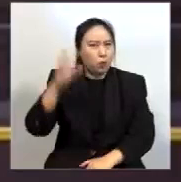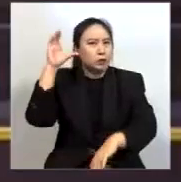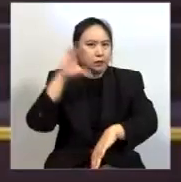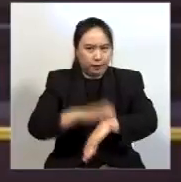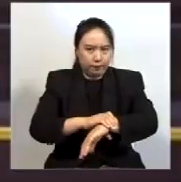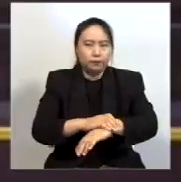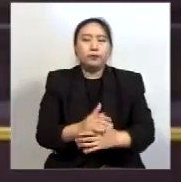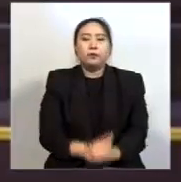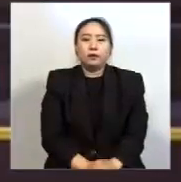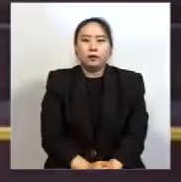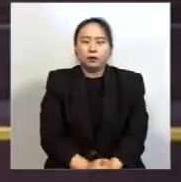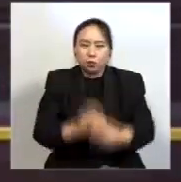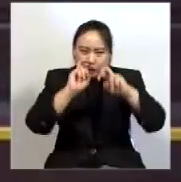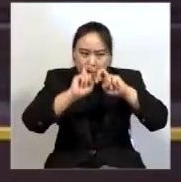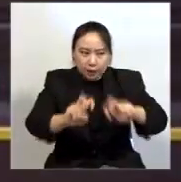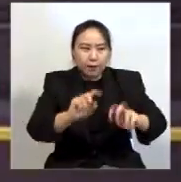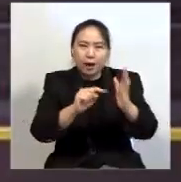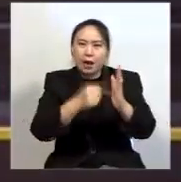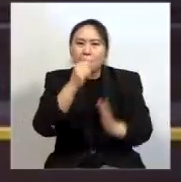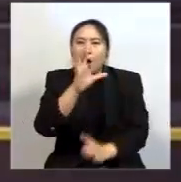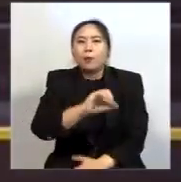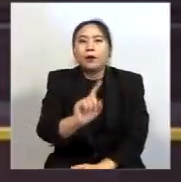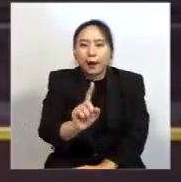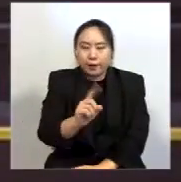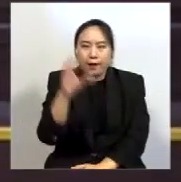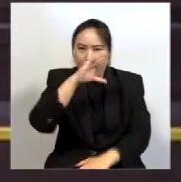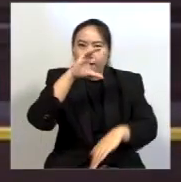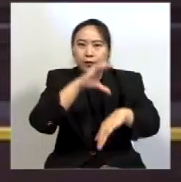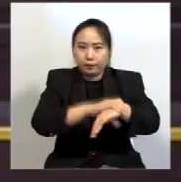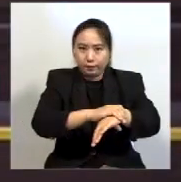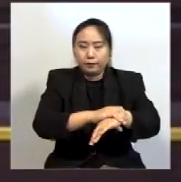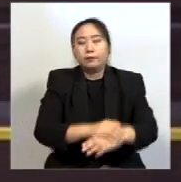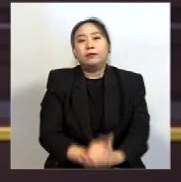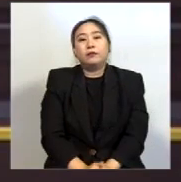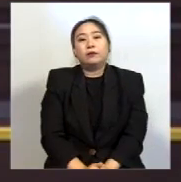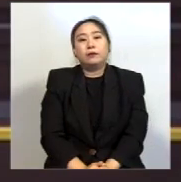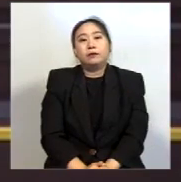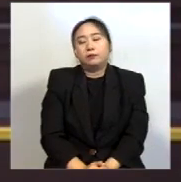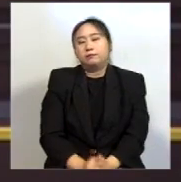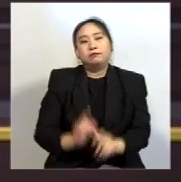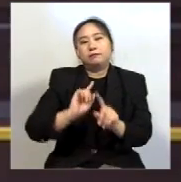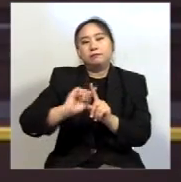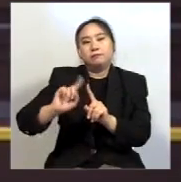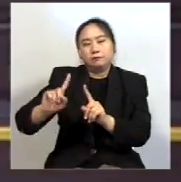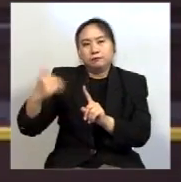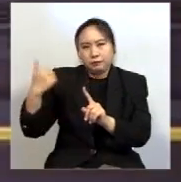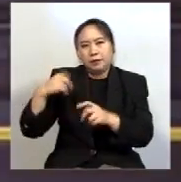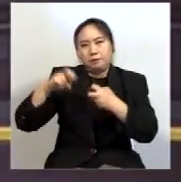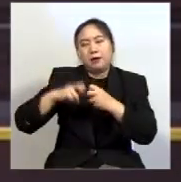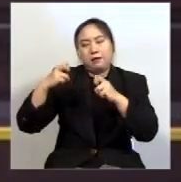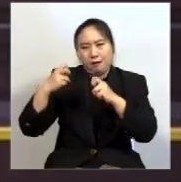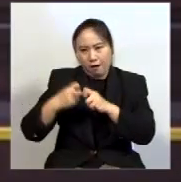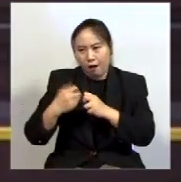าดต้องสืบหาต้นตอสืบหามันดำเนินคดีให้ได้ตามกฎหมายหลายอย่างมันเป็นปัญหาข้ามชา